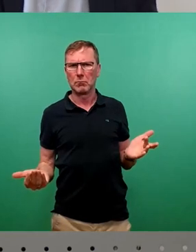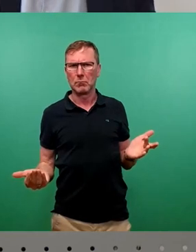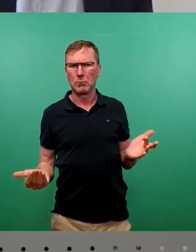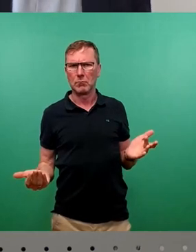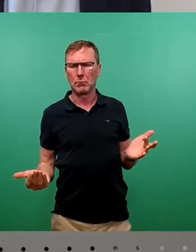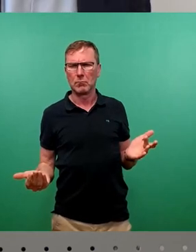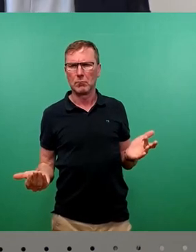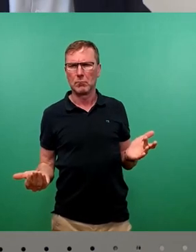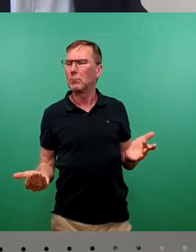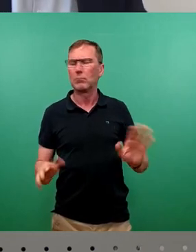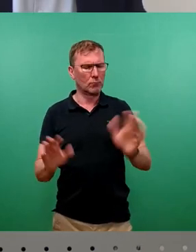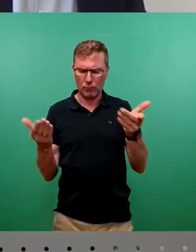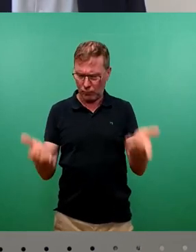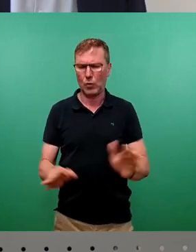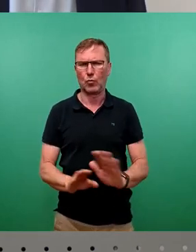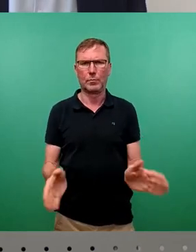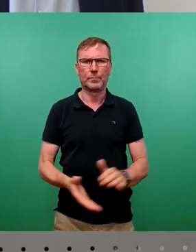So.